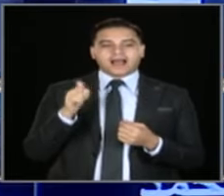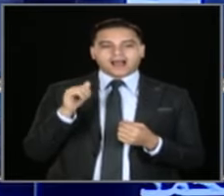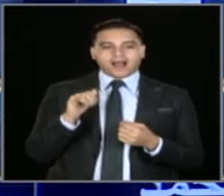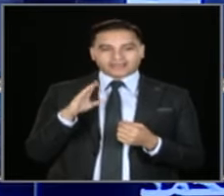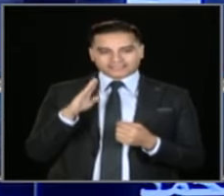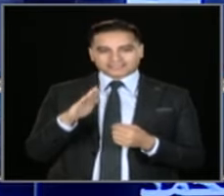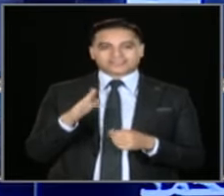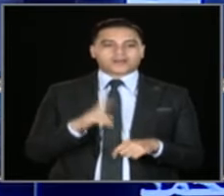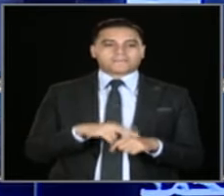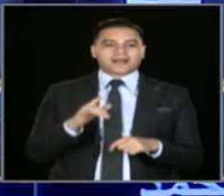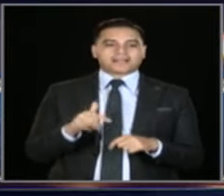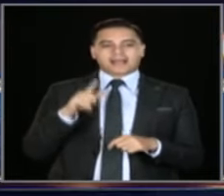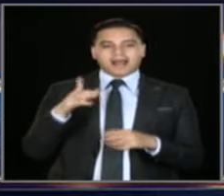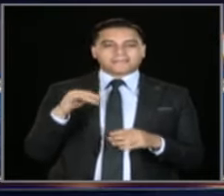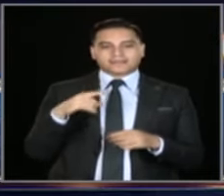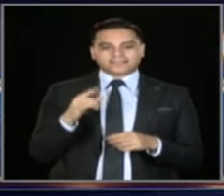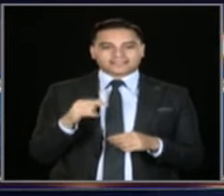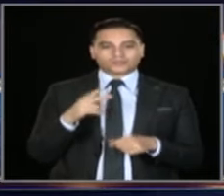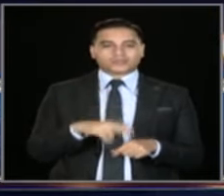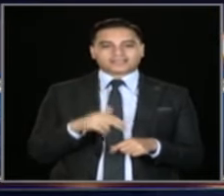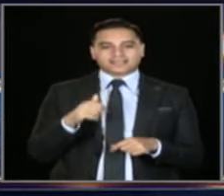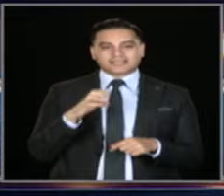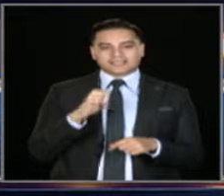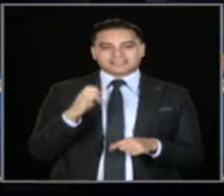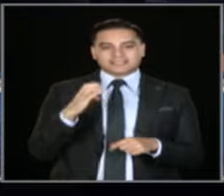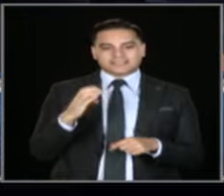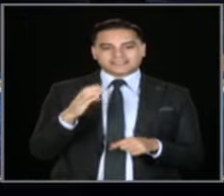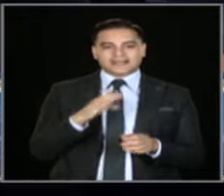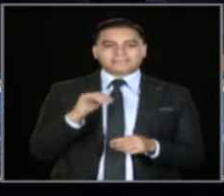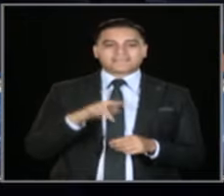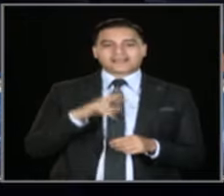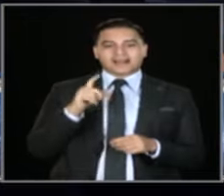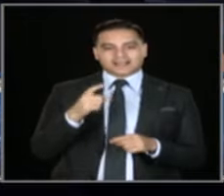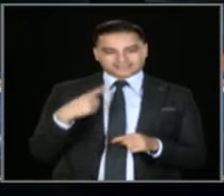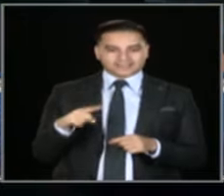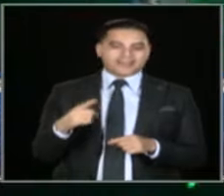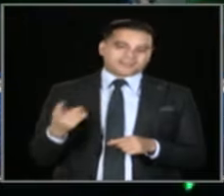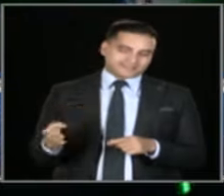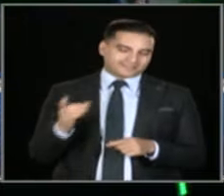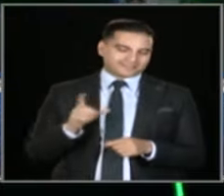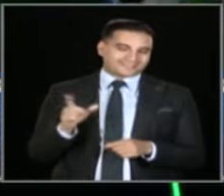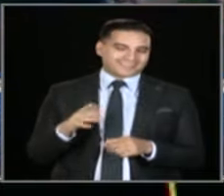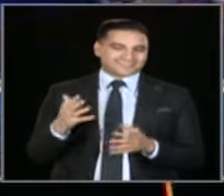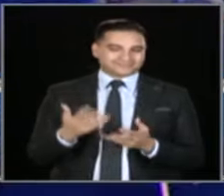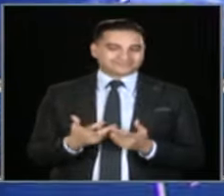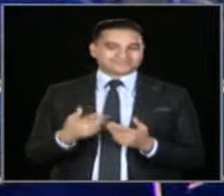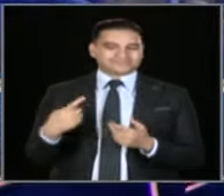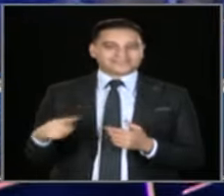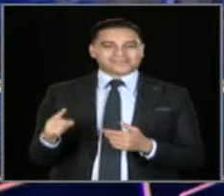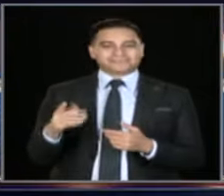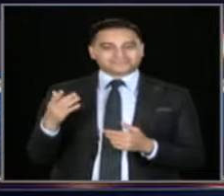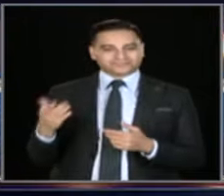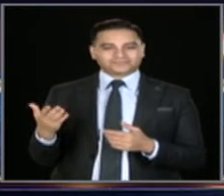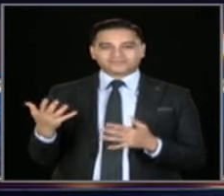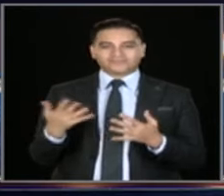ميلان. ريال مدريد. ميلان نسختين. ويسي ميلان. محمد حسن مرسي، اجابه صحيحه. الله